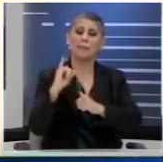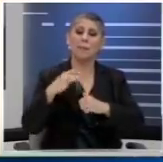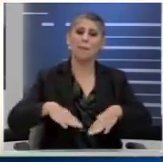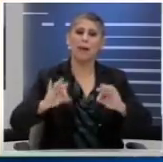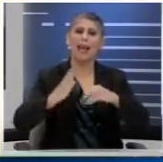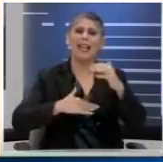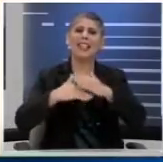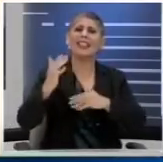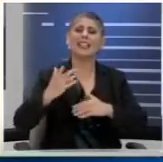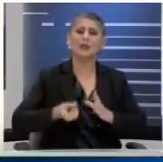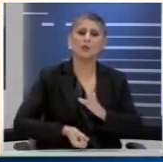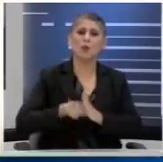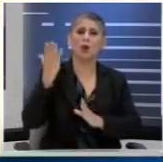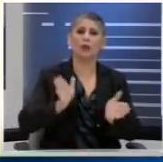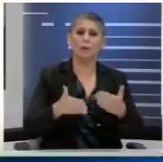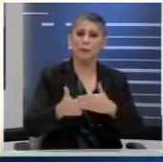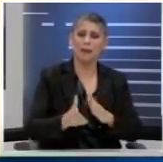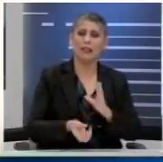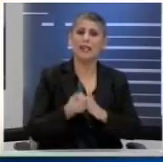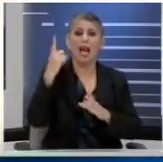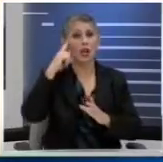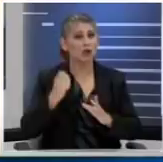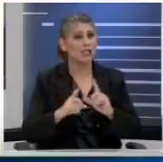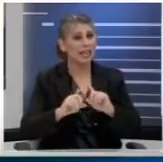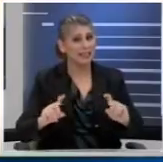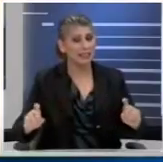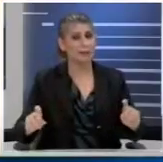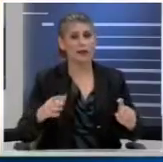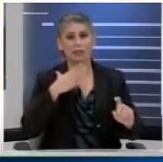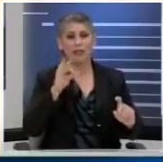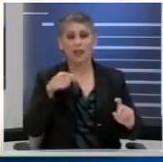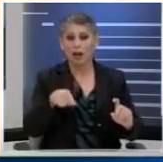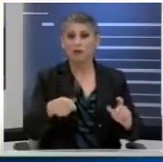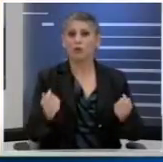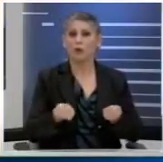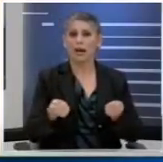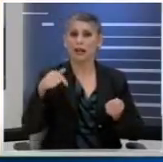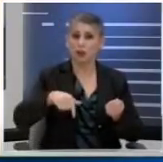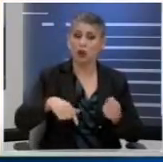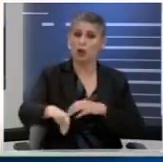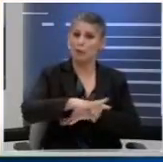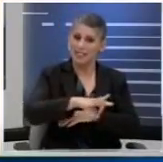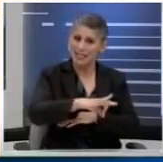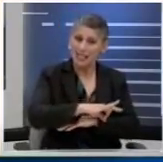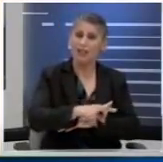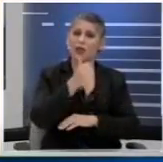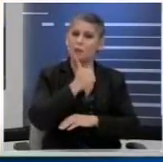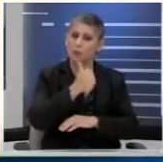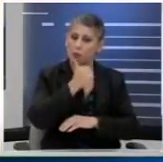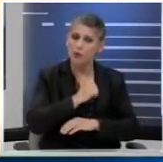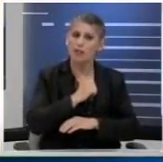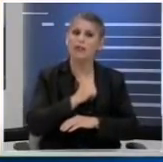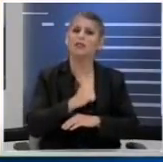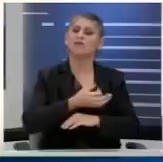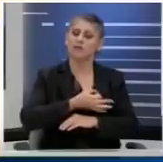ίδρυση νέων τμήματων, με νέα γνωστικά αντικείμενα. Δηλαδή αυτό που κάνει τώρα με σχέδιο, υπομονή